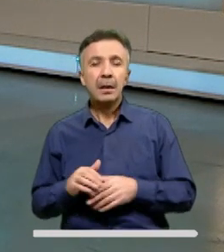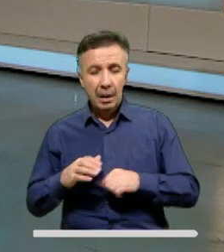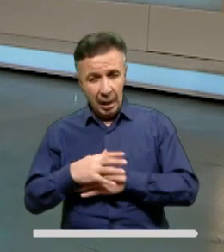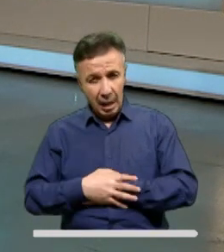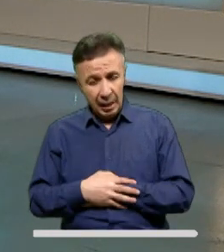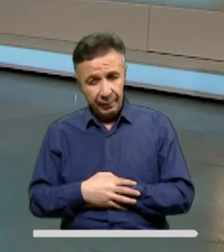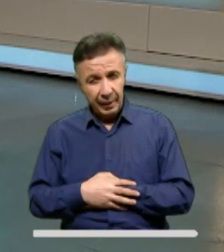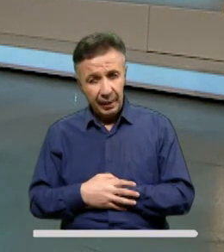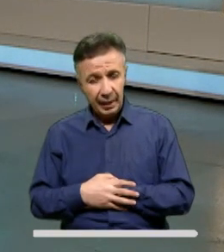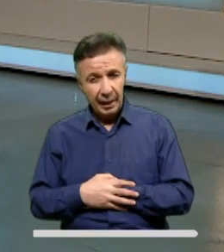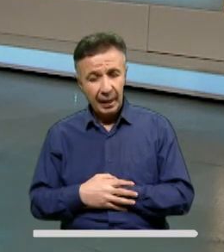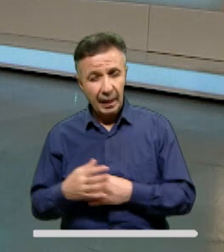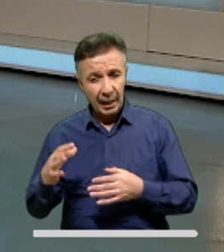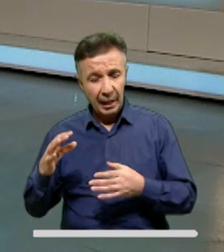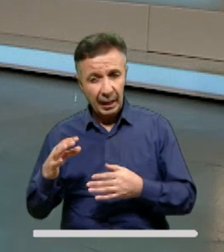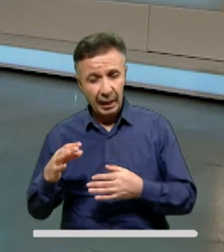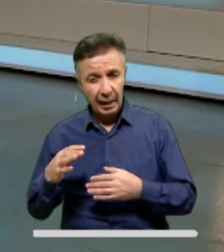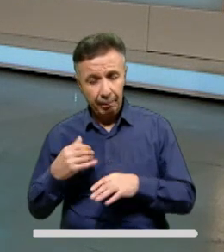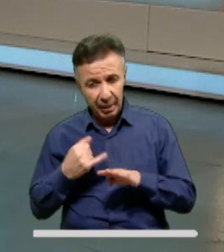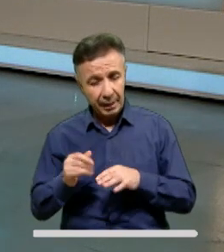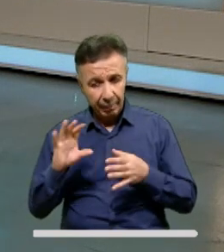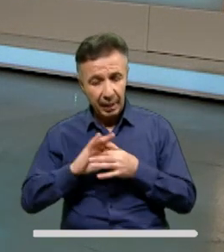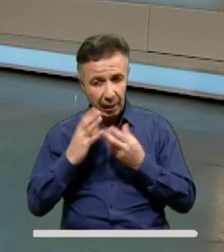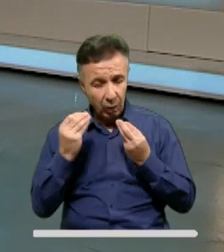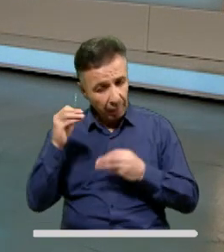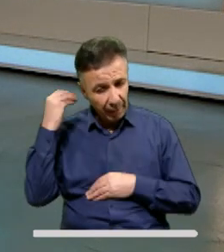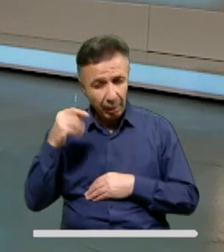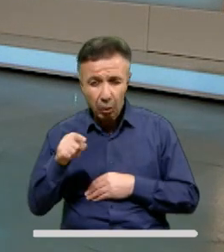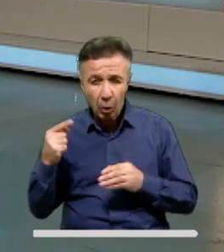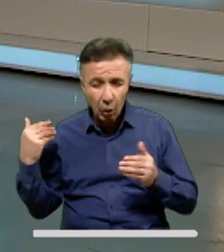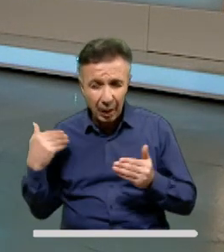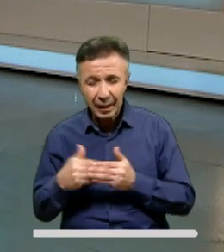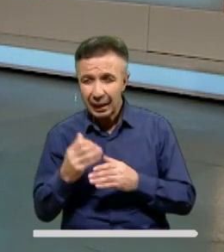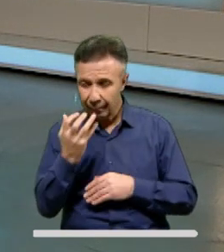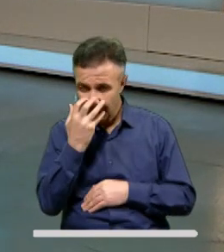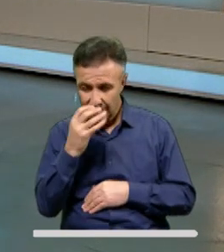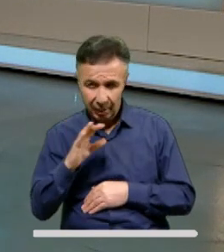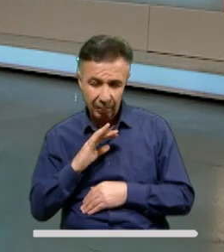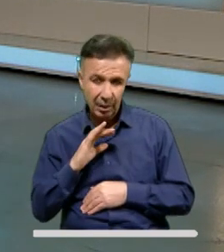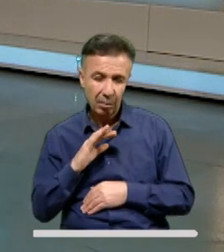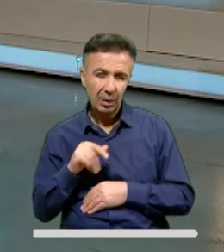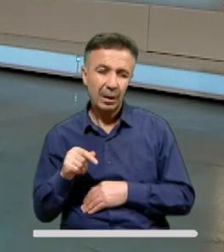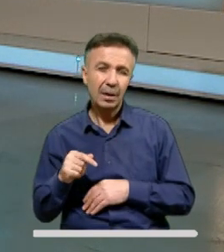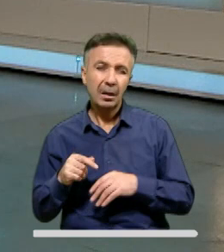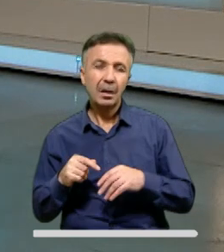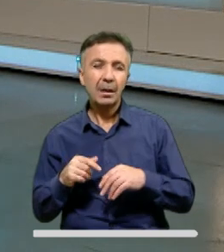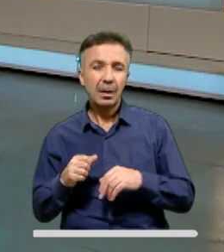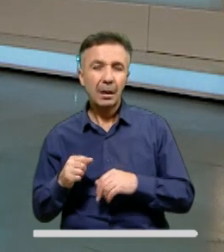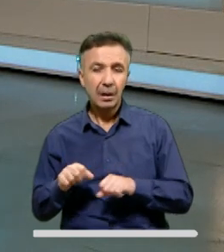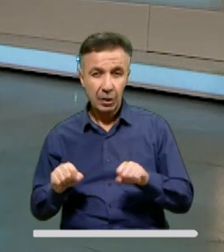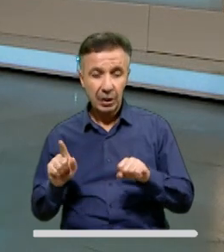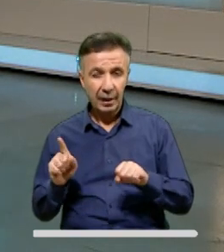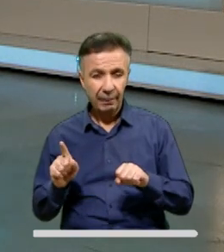fazla bu kadar bekleyebilir. O durumda Şafii kardeşimiz